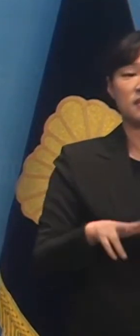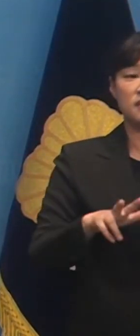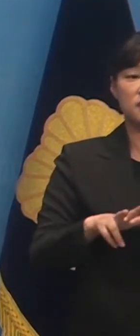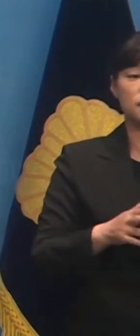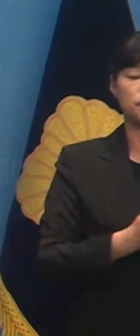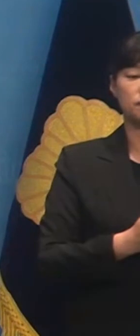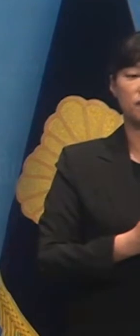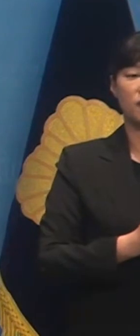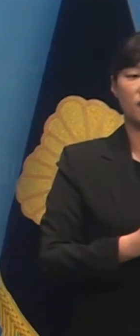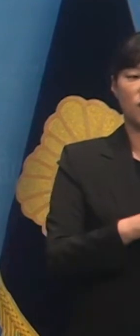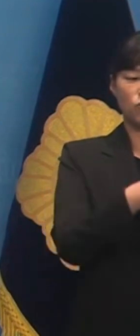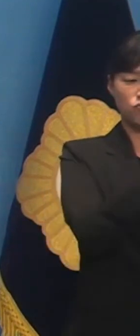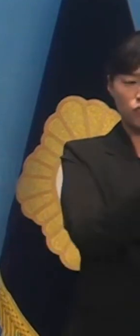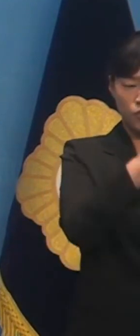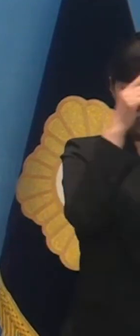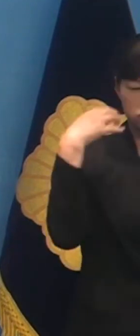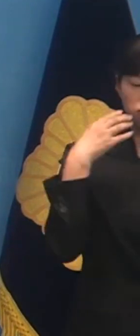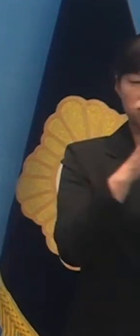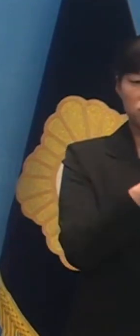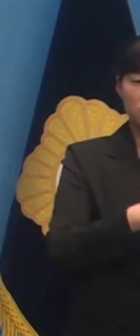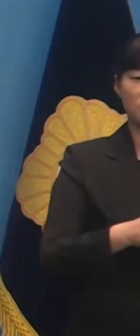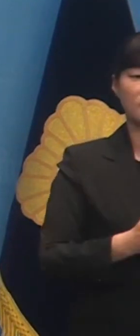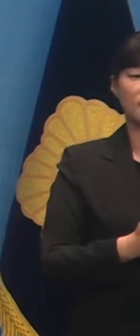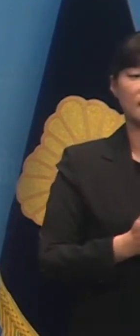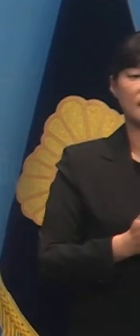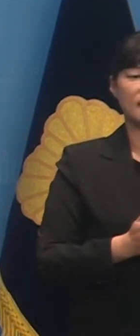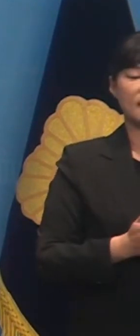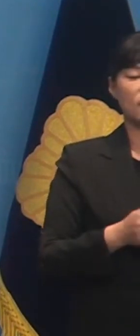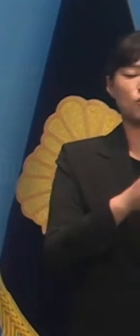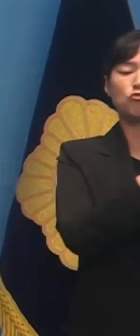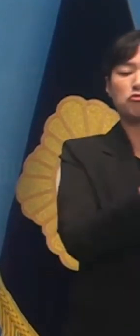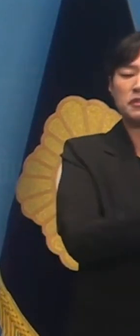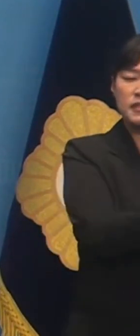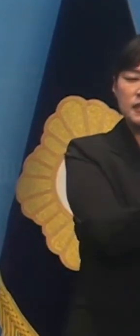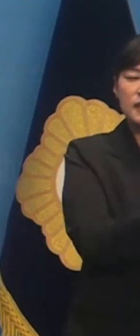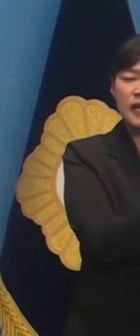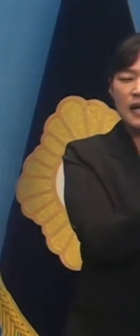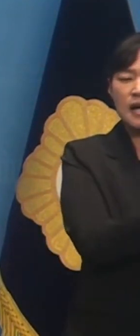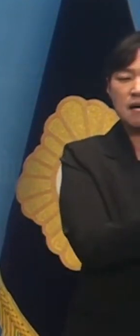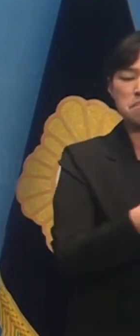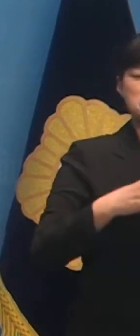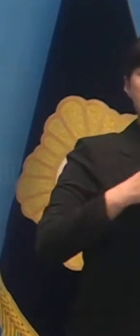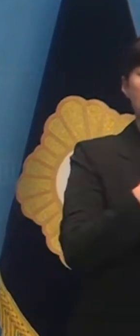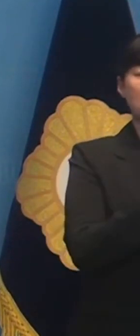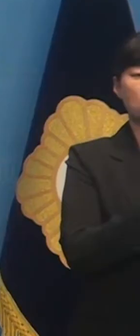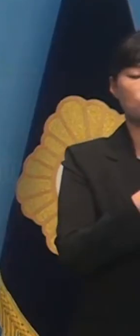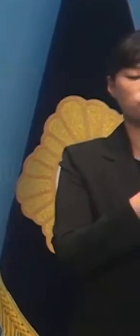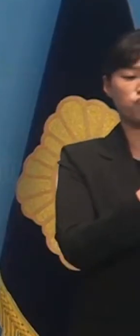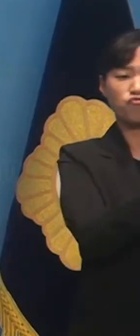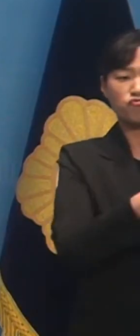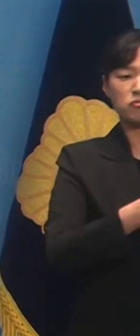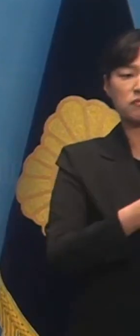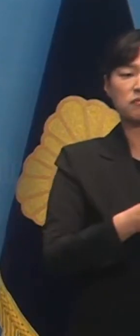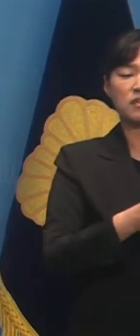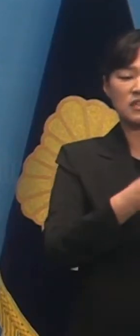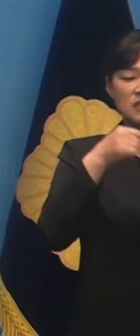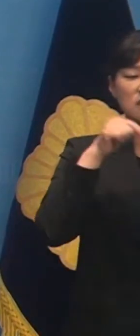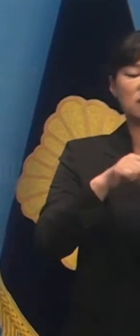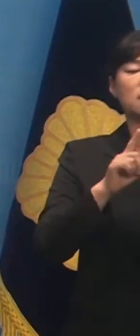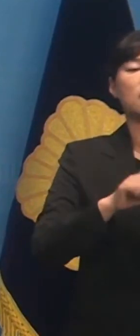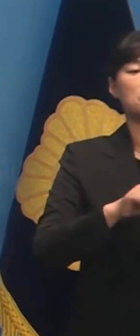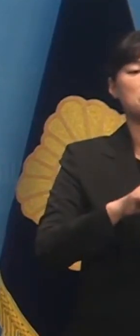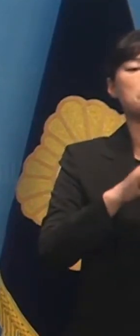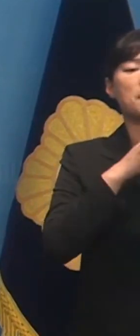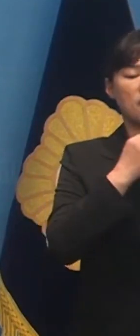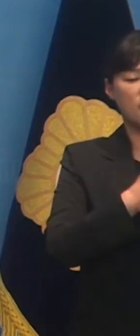당장 윤석열 정부 내내 친윤임을 과시하며 윤석열의 아바타를 자처한